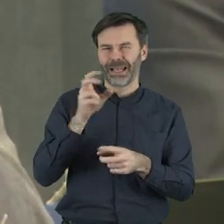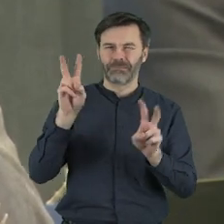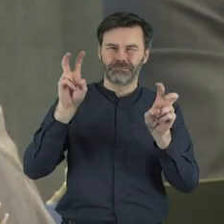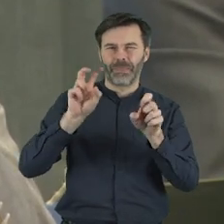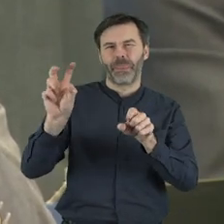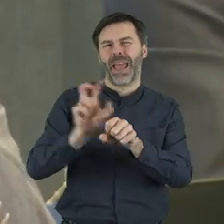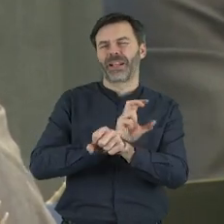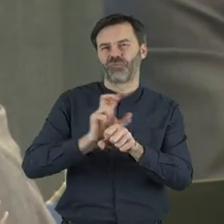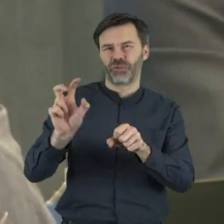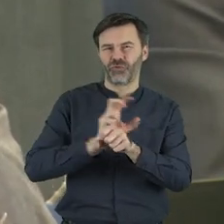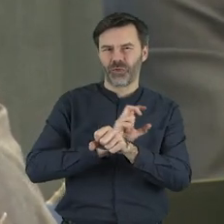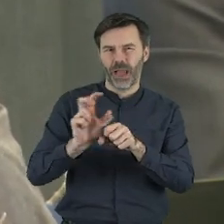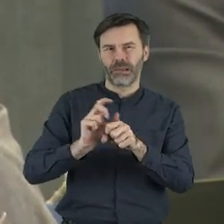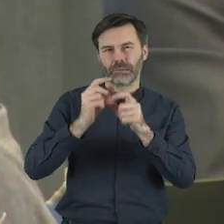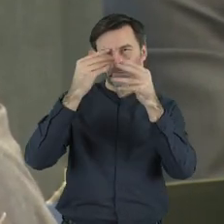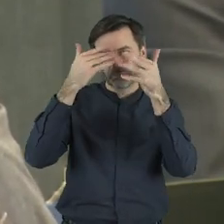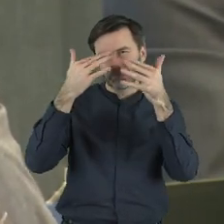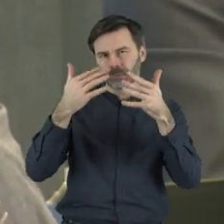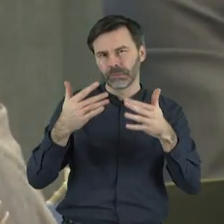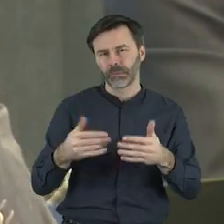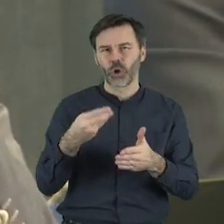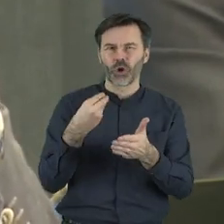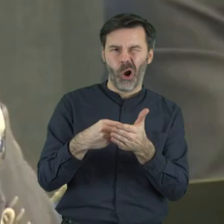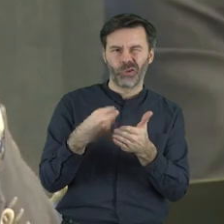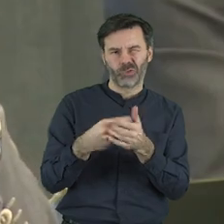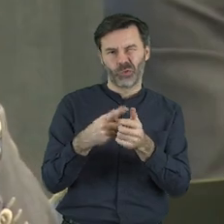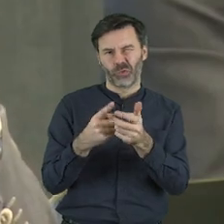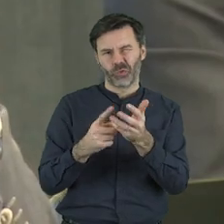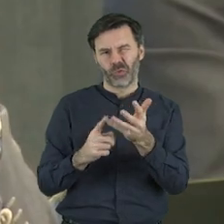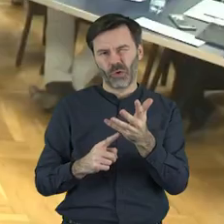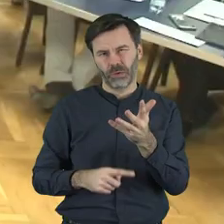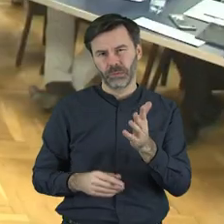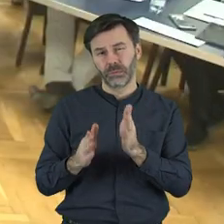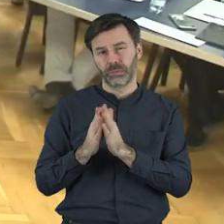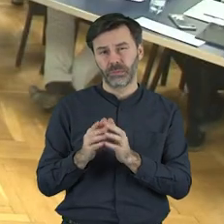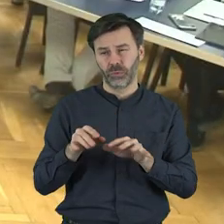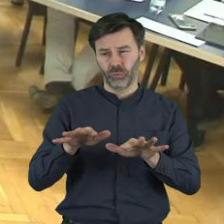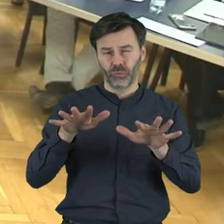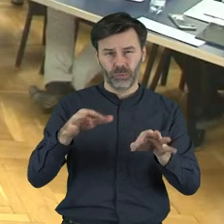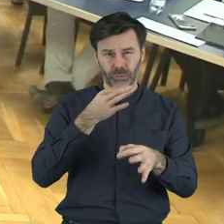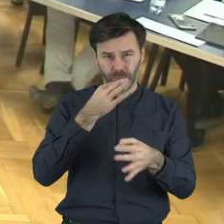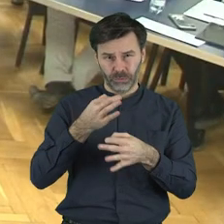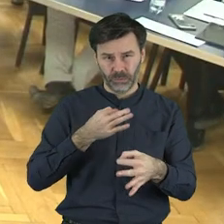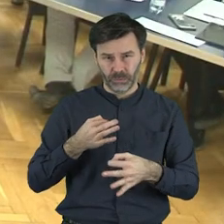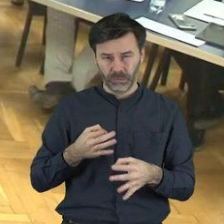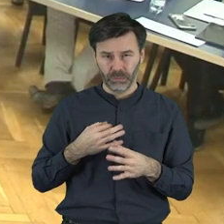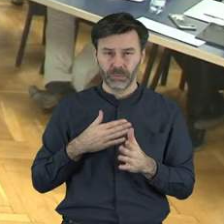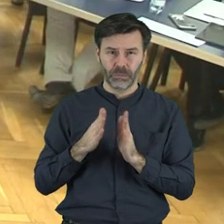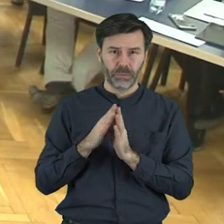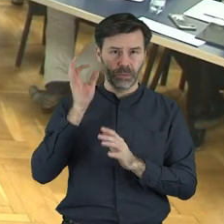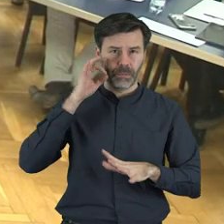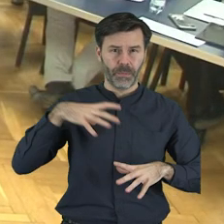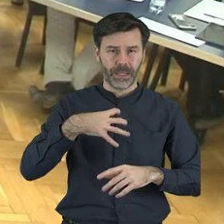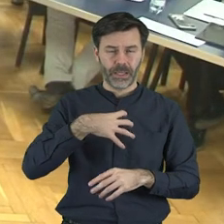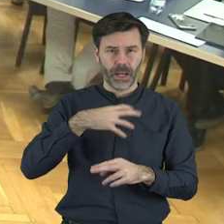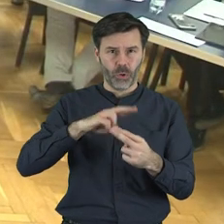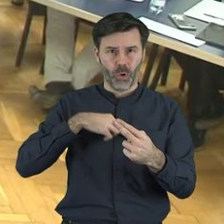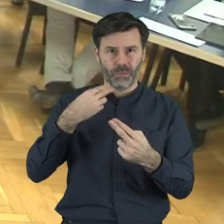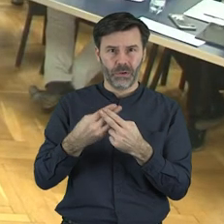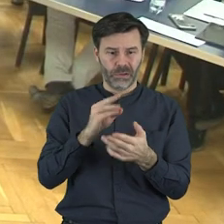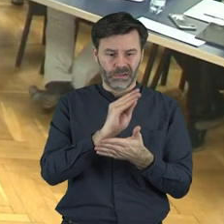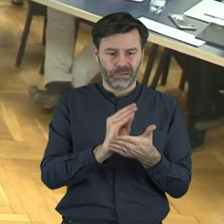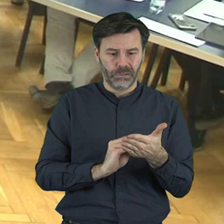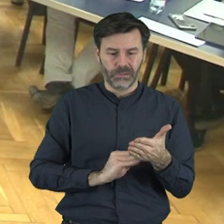tak dalej. To tych pytań było dość sporo, nie nadążyłem nawet sobie ich notować, ale myślę, że pani dyrektor